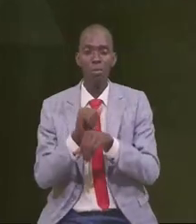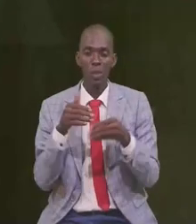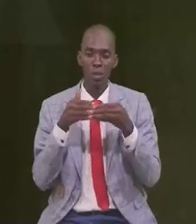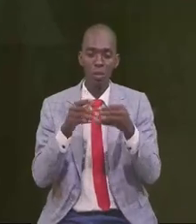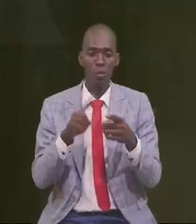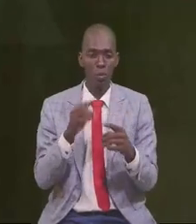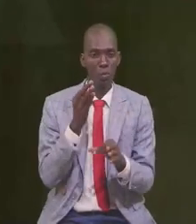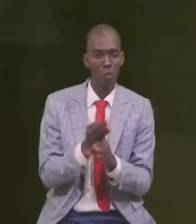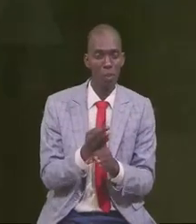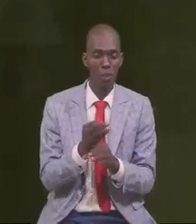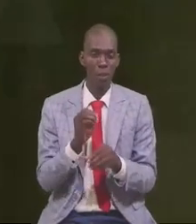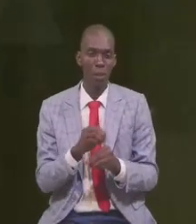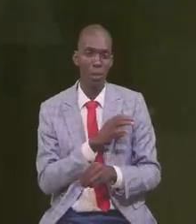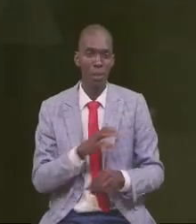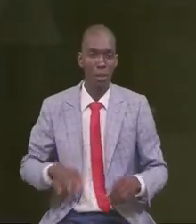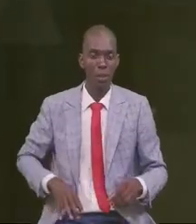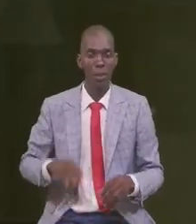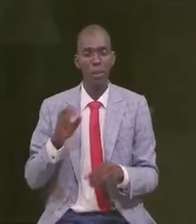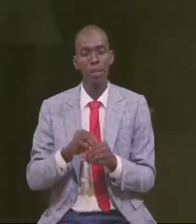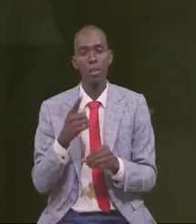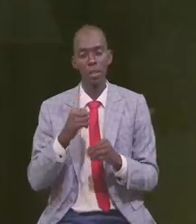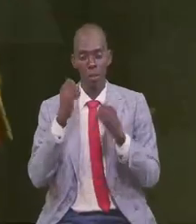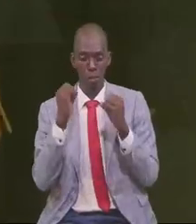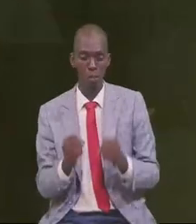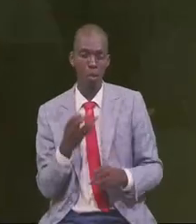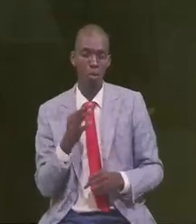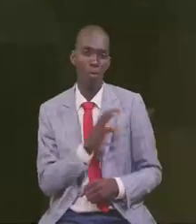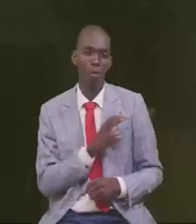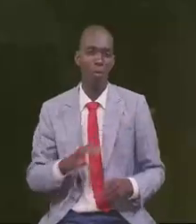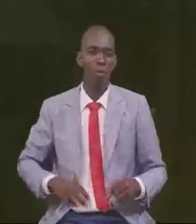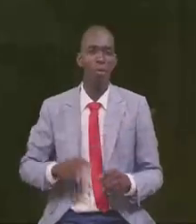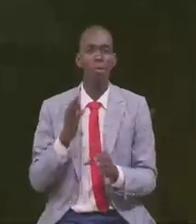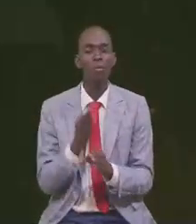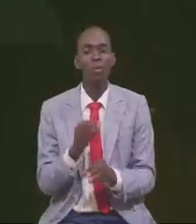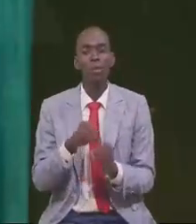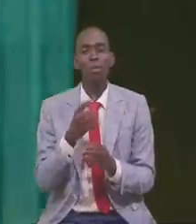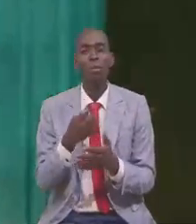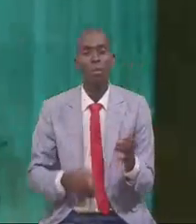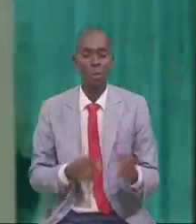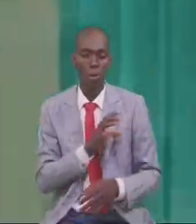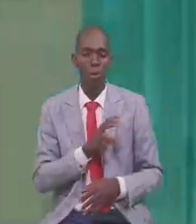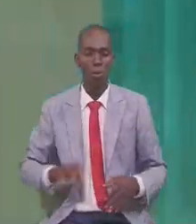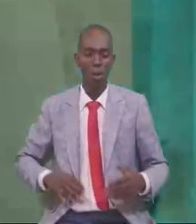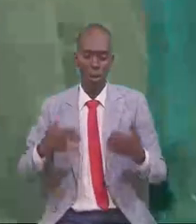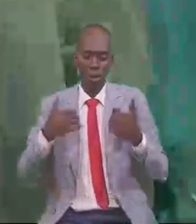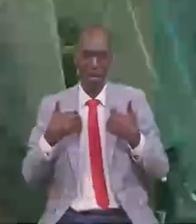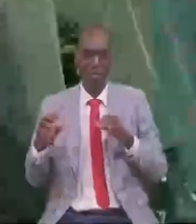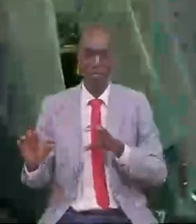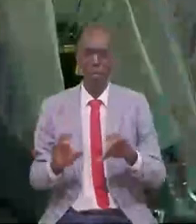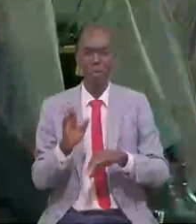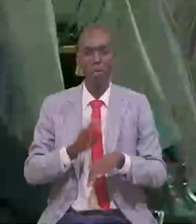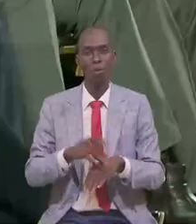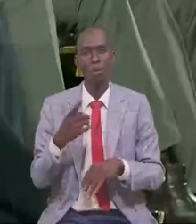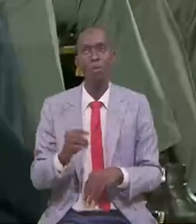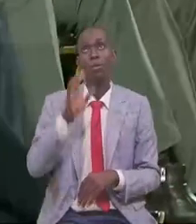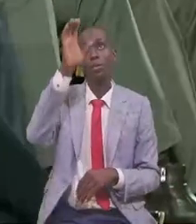foi en la puissance de Christ. La foi en ce que Christ a fait sur la croix du calvaire.